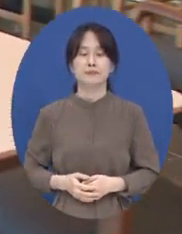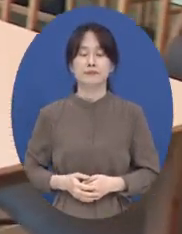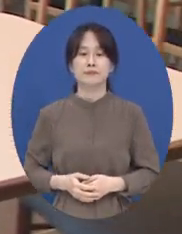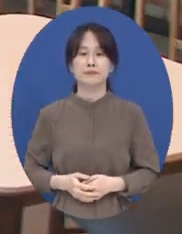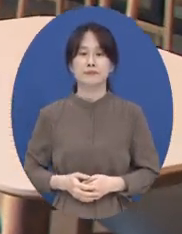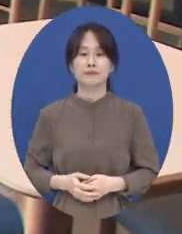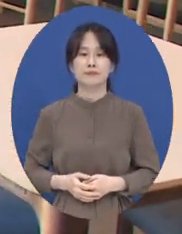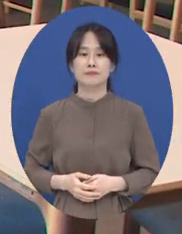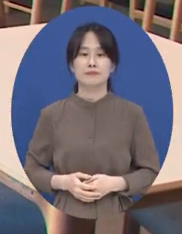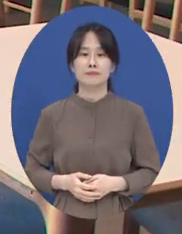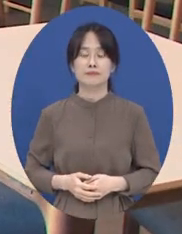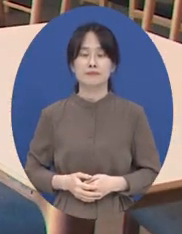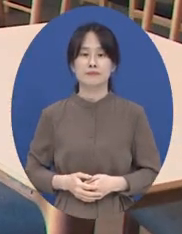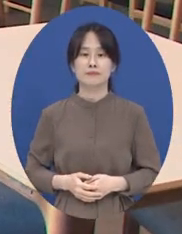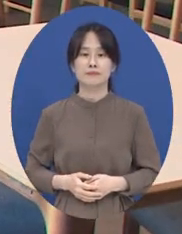술입니다